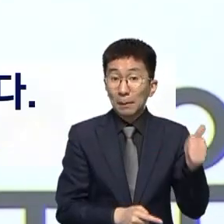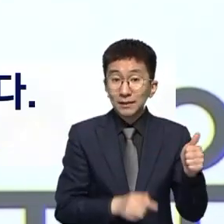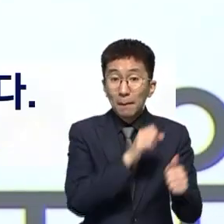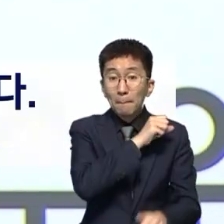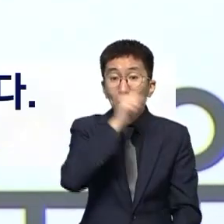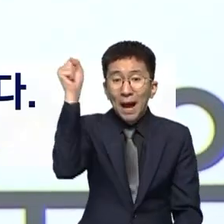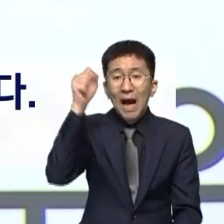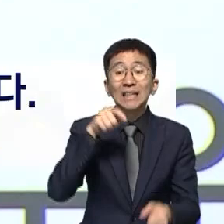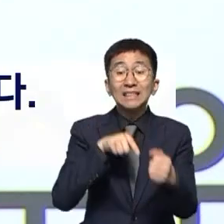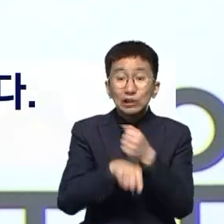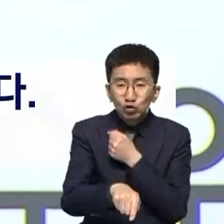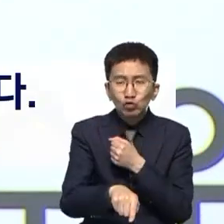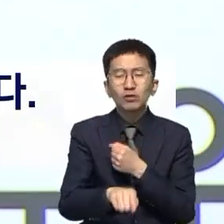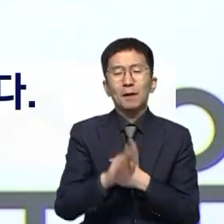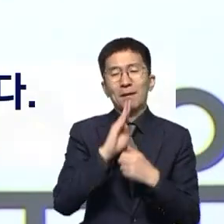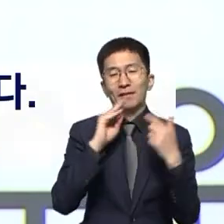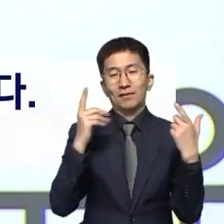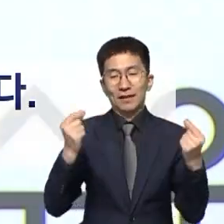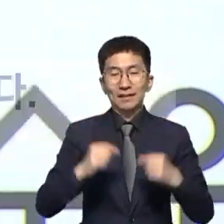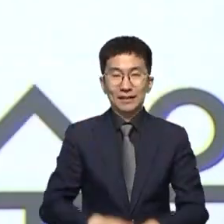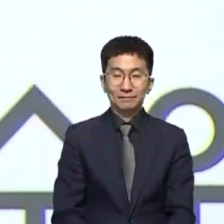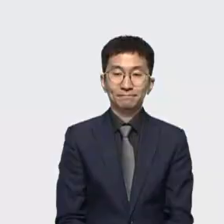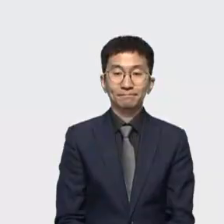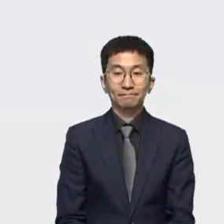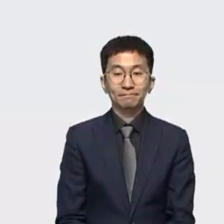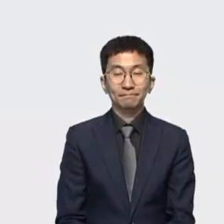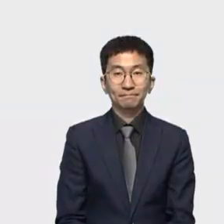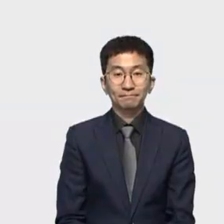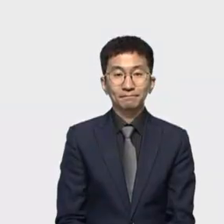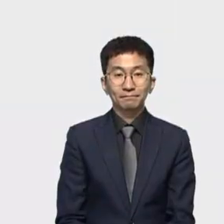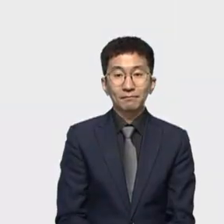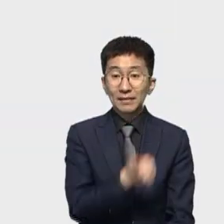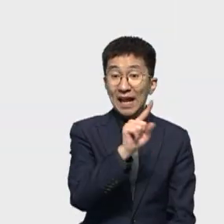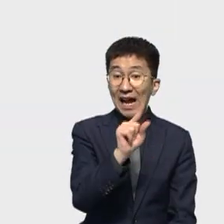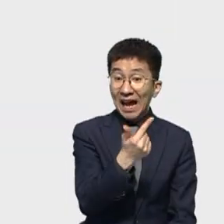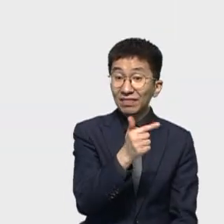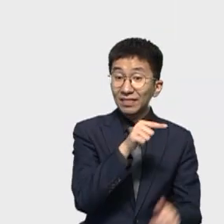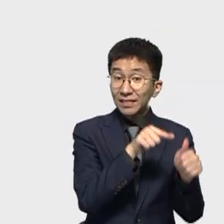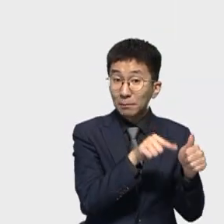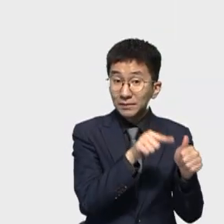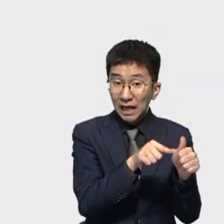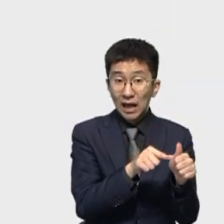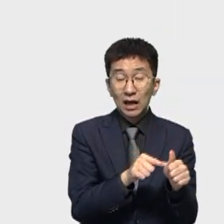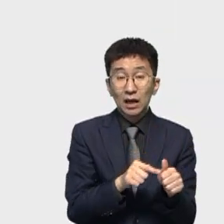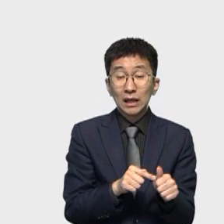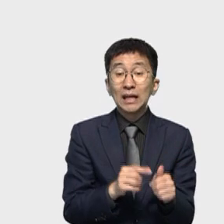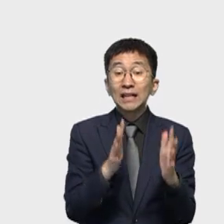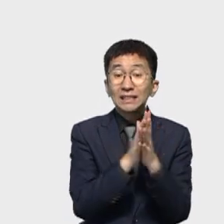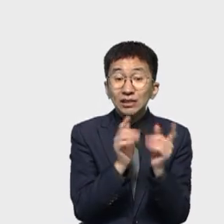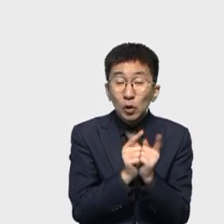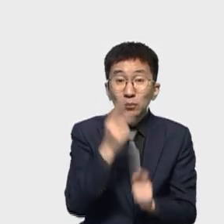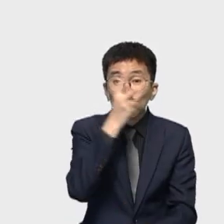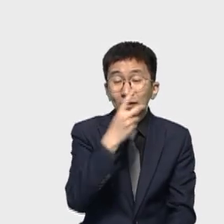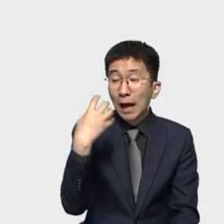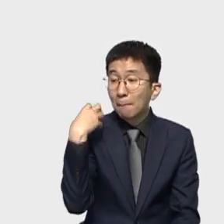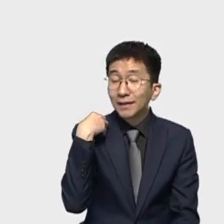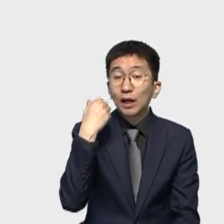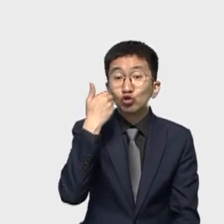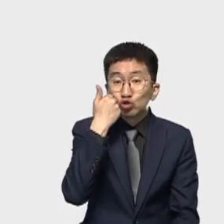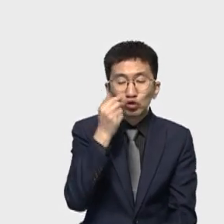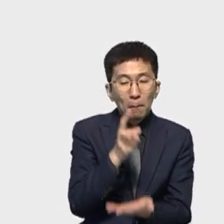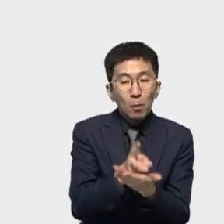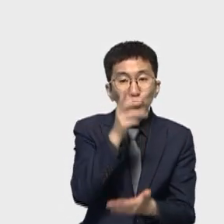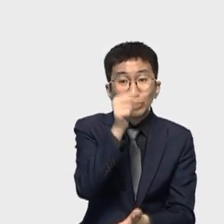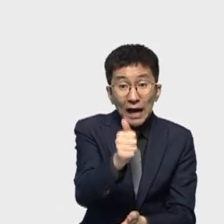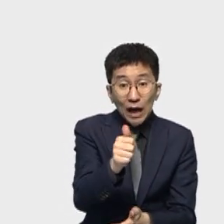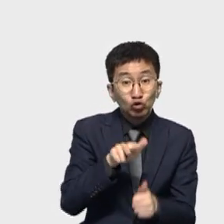탄생한 배경도 바로 그 때문 아니겠습니까? 한 후보자도 현장을 책임질 법무장관 후보자가 몸살이고